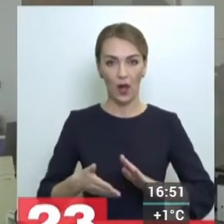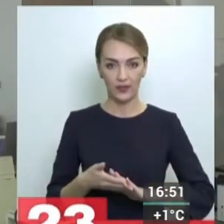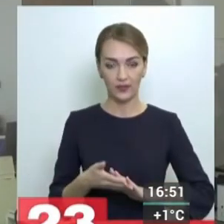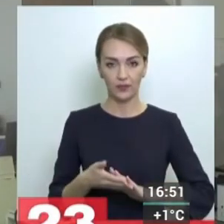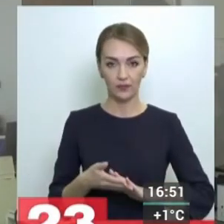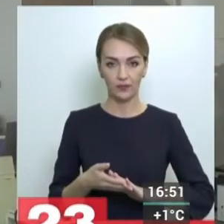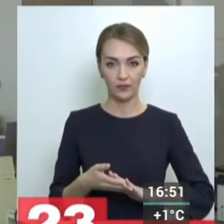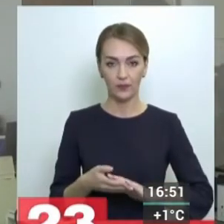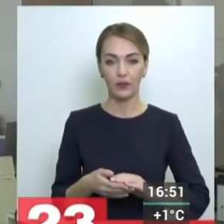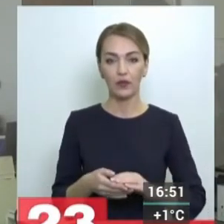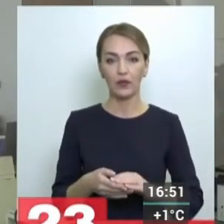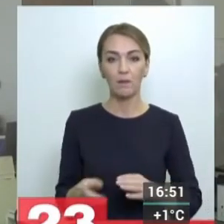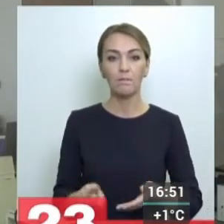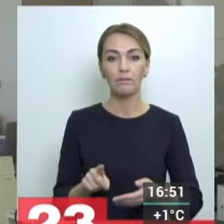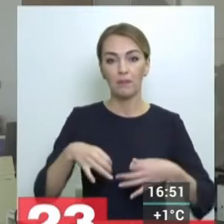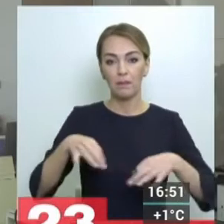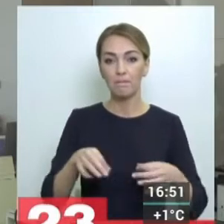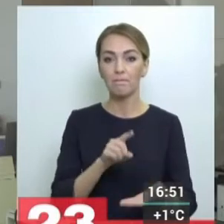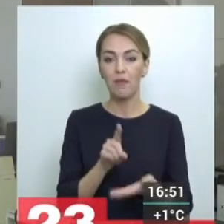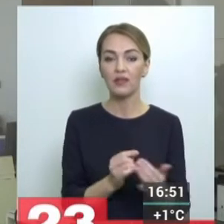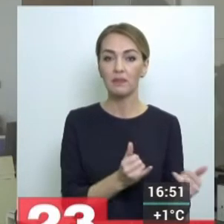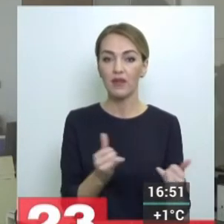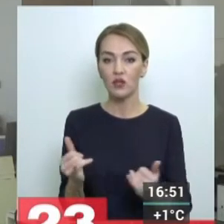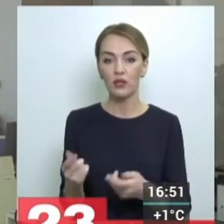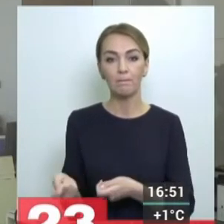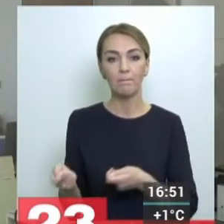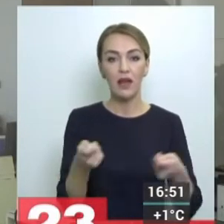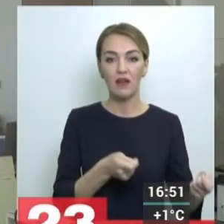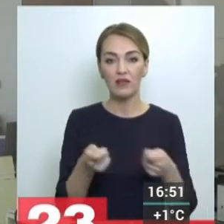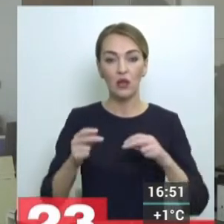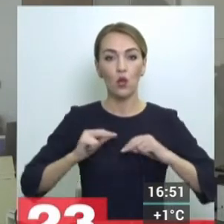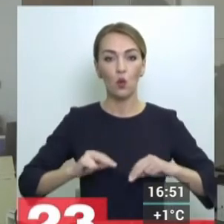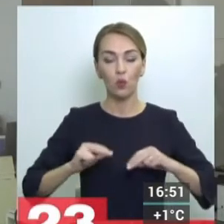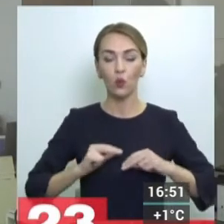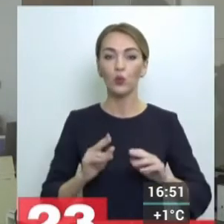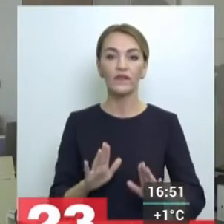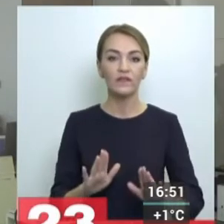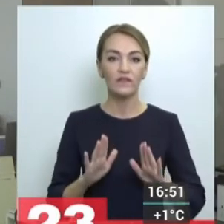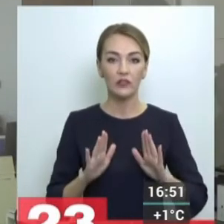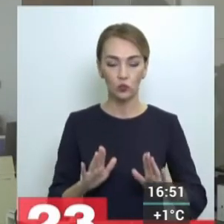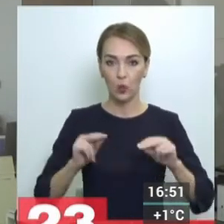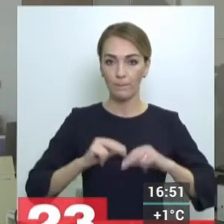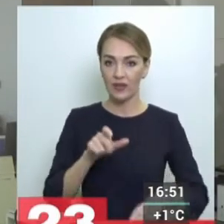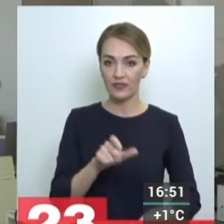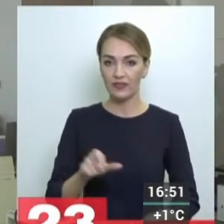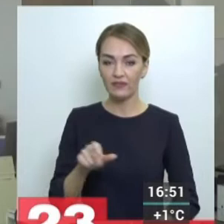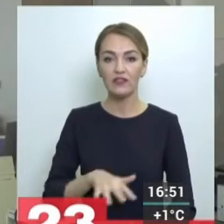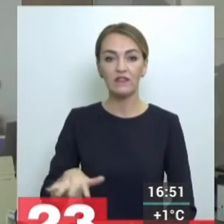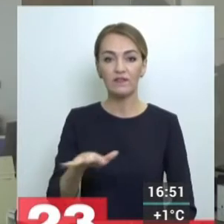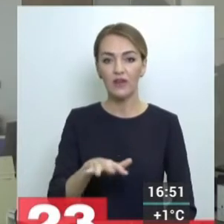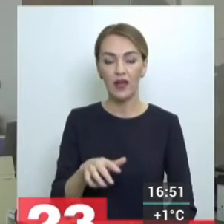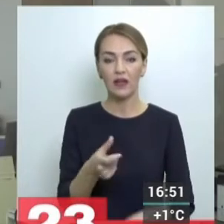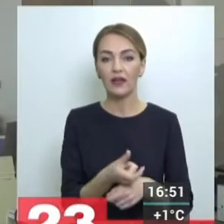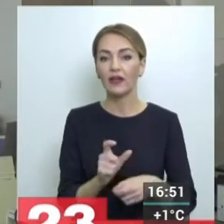ситуації він має забезпечити перевезення на роботу виключно працівників сфер